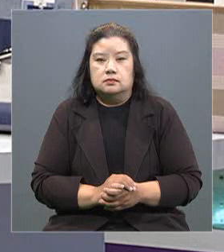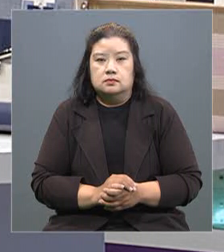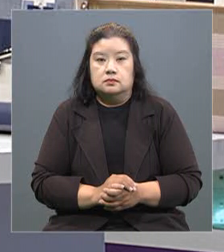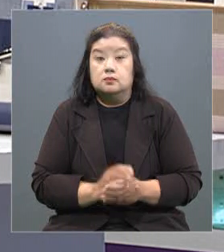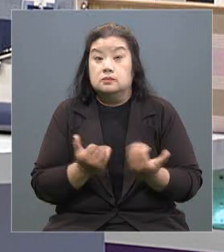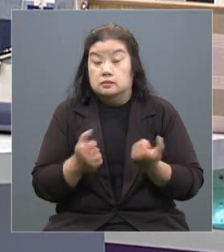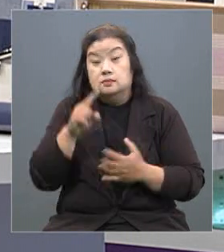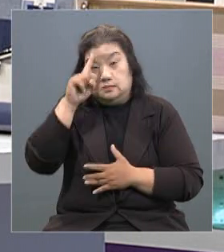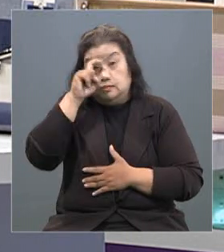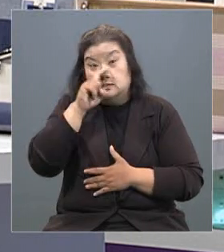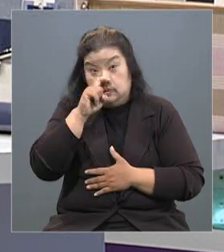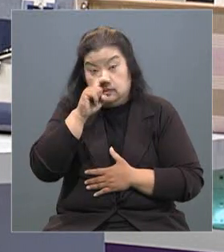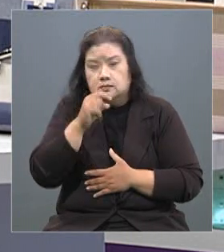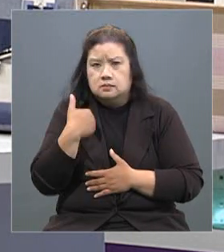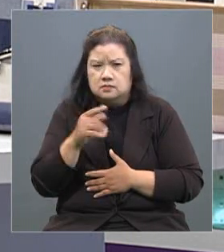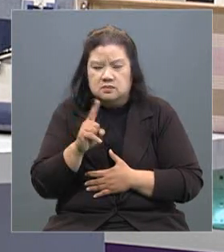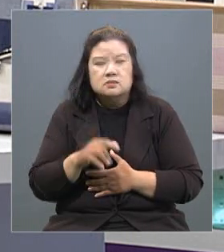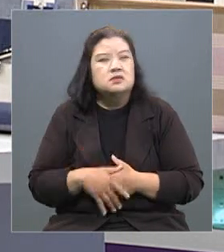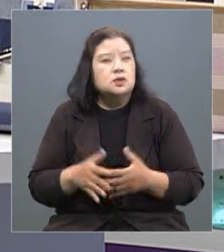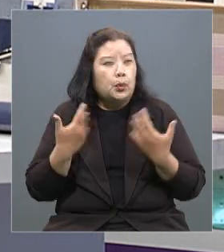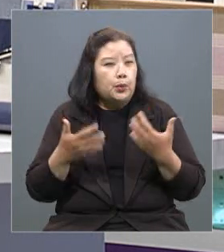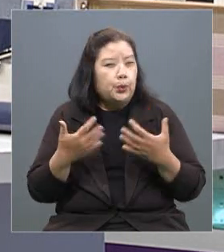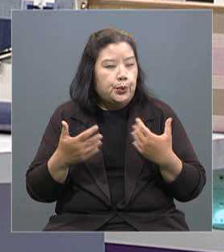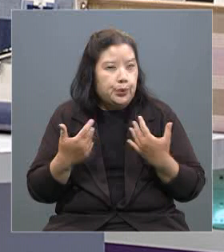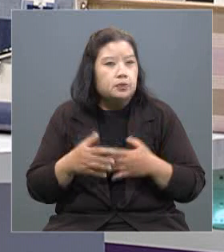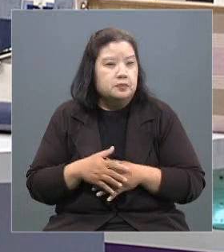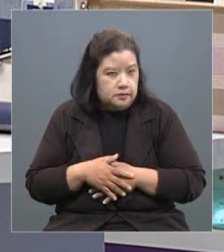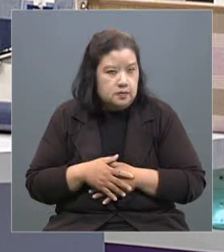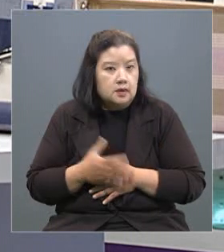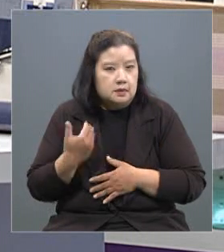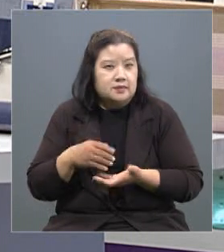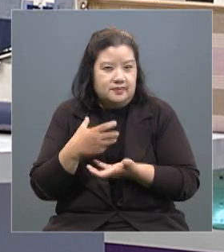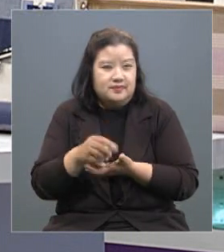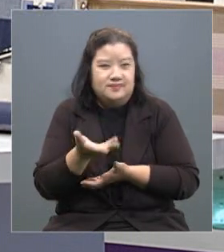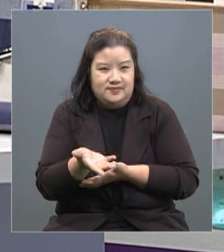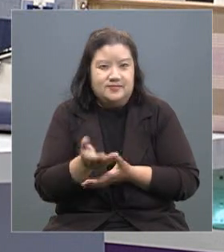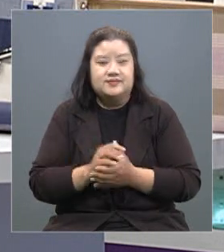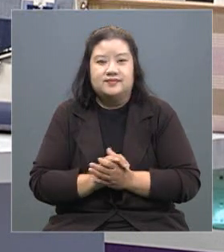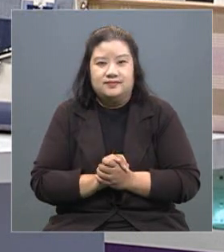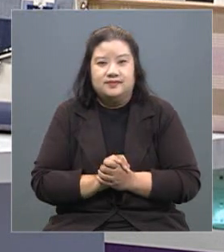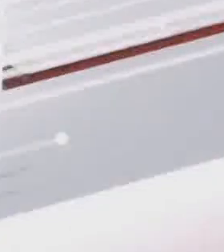สุดสัปดาห์นี้ทุกภาคจะกลับมามีอากาศร้อนนะคะไปเตรียมรับมือกันกับคุณจันทิมาศิรชาติค่ะ